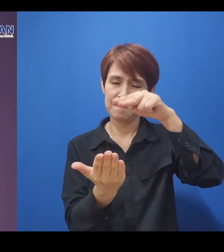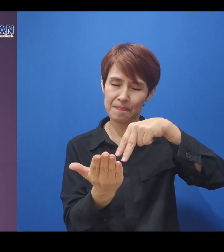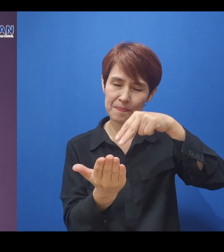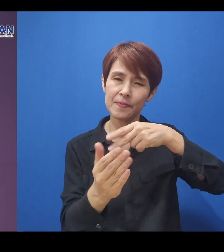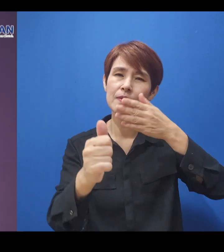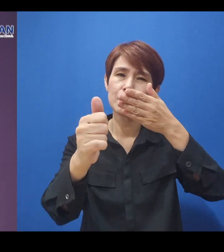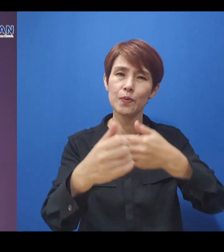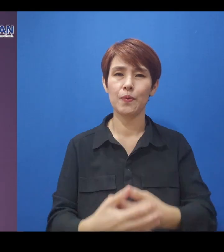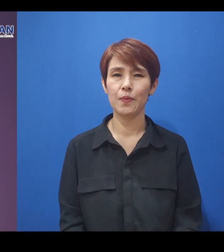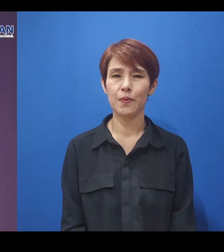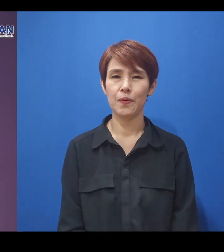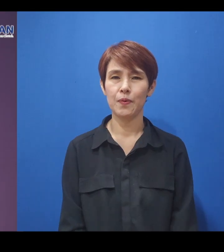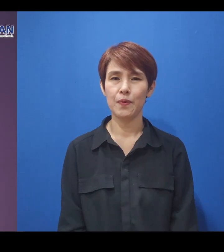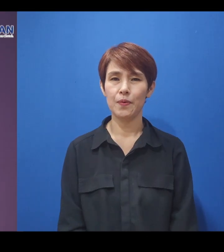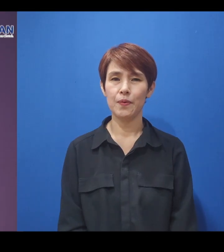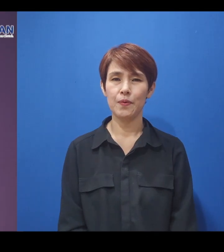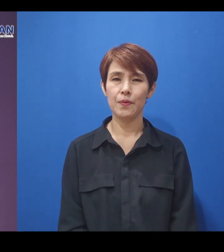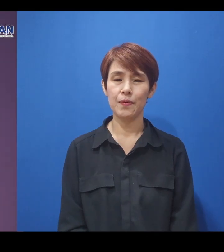계십시오.